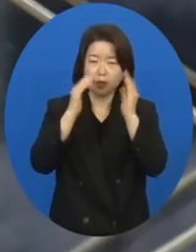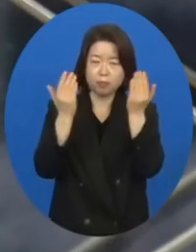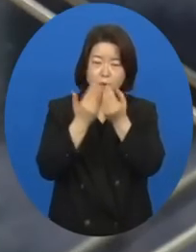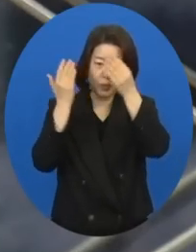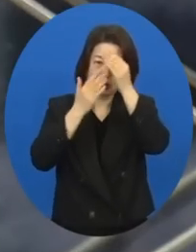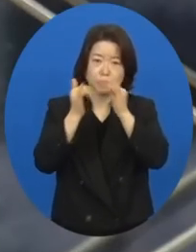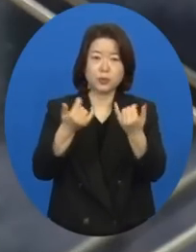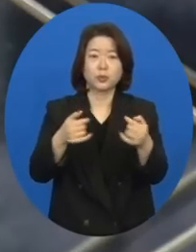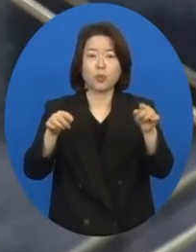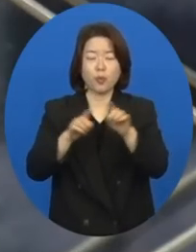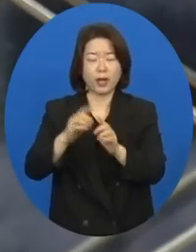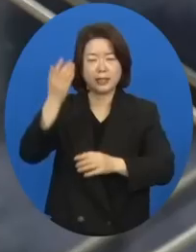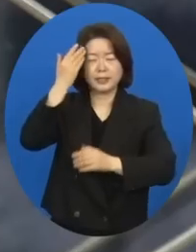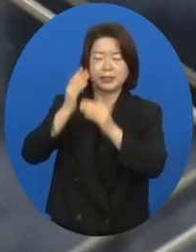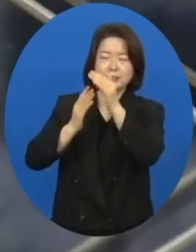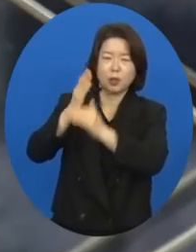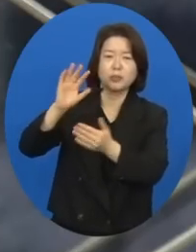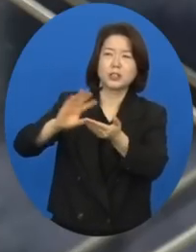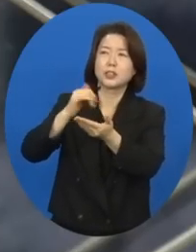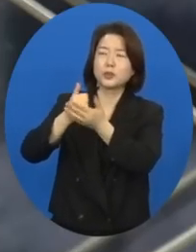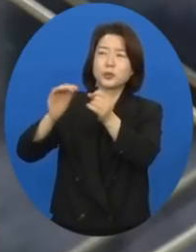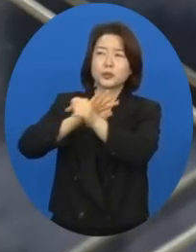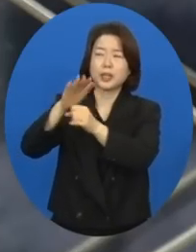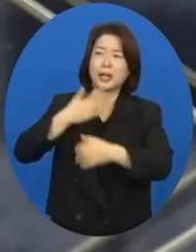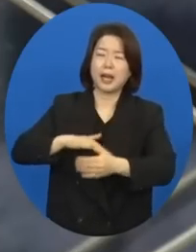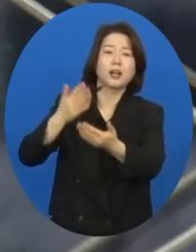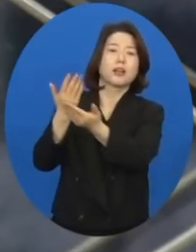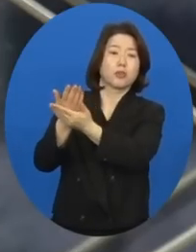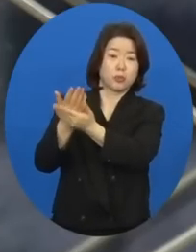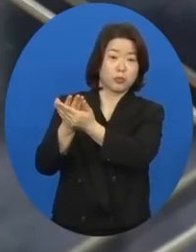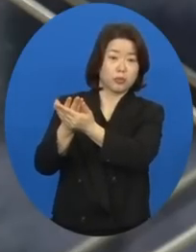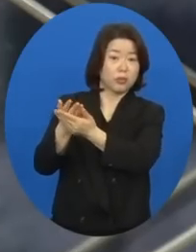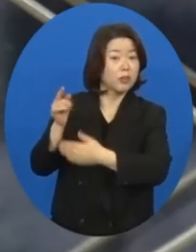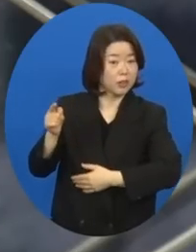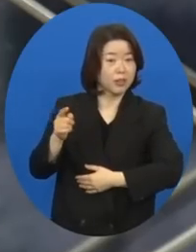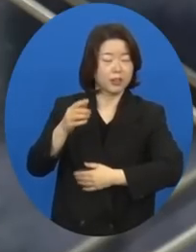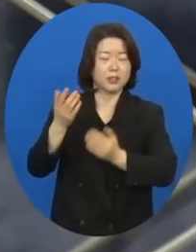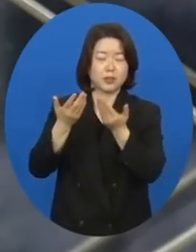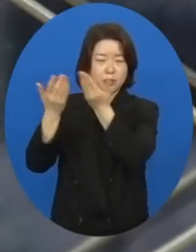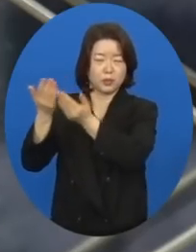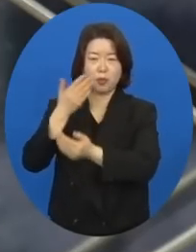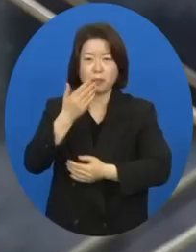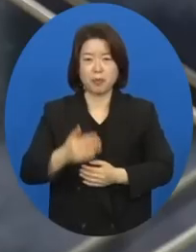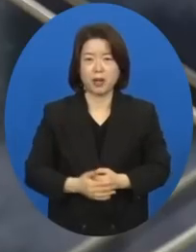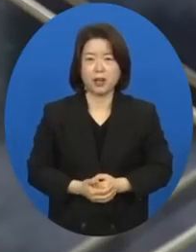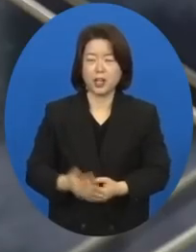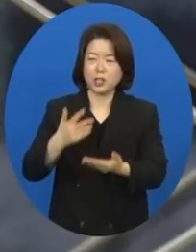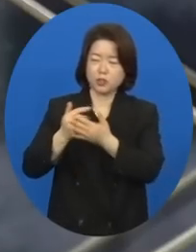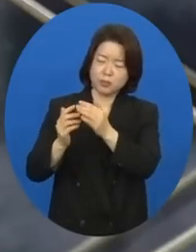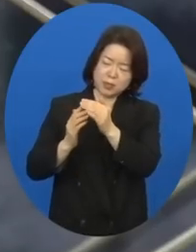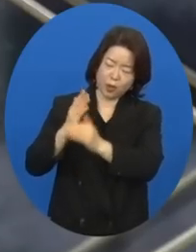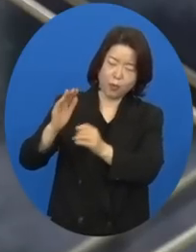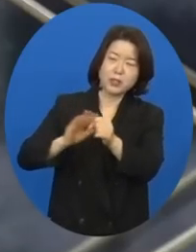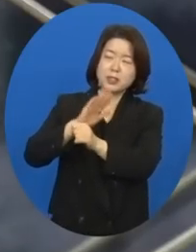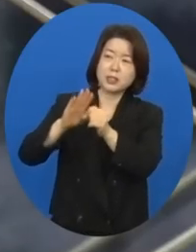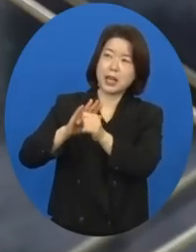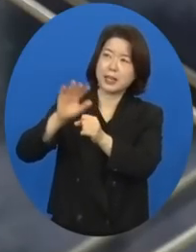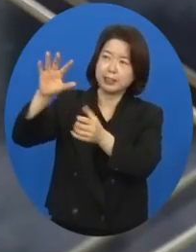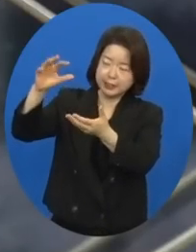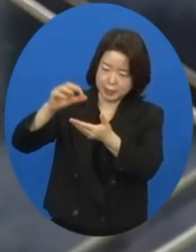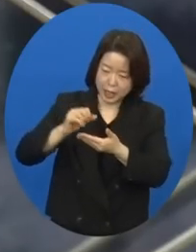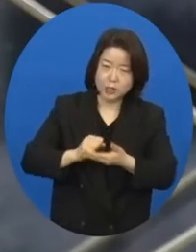넘치는 그리스도의 사랑을 알게 하소서. 오직 주님의 사랑, 주의 넘치는 사랑으로만